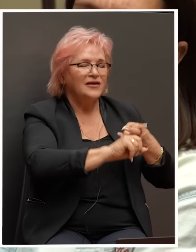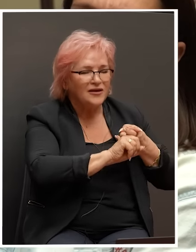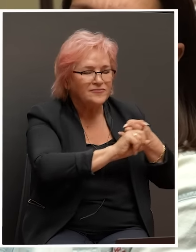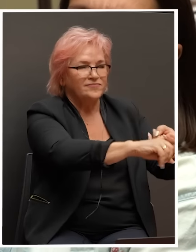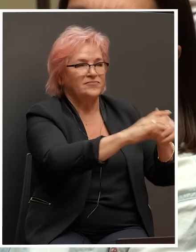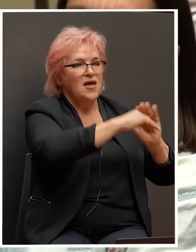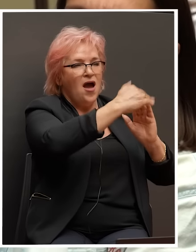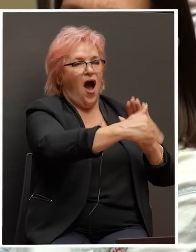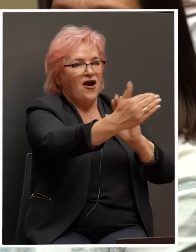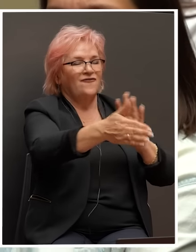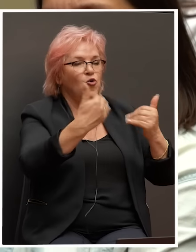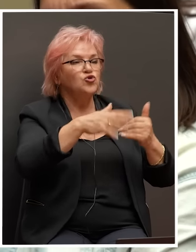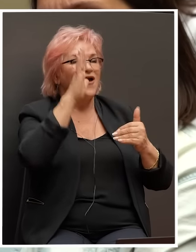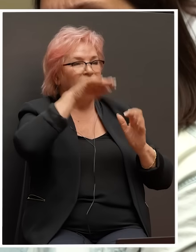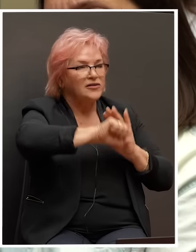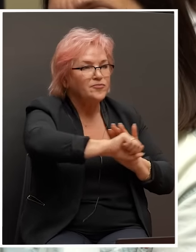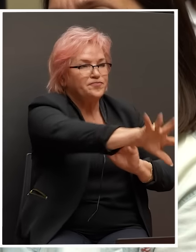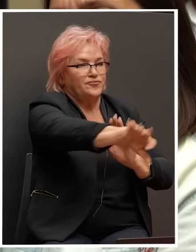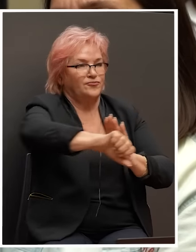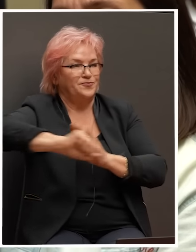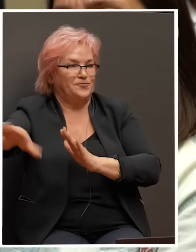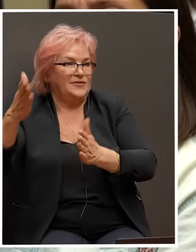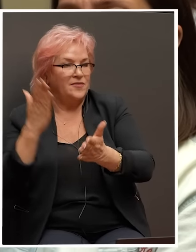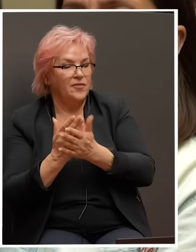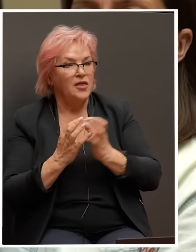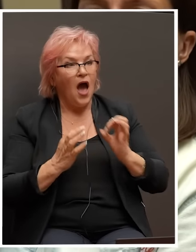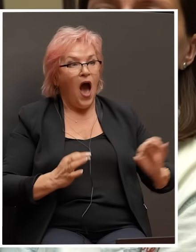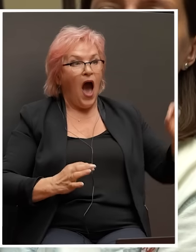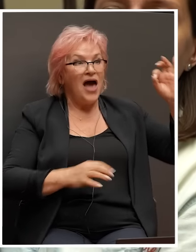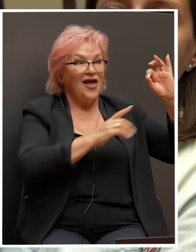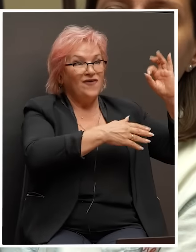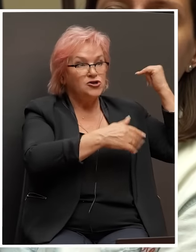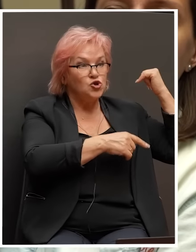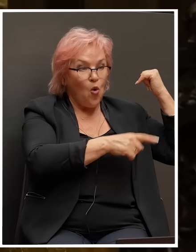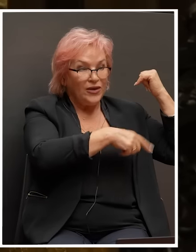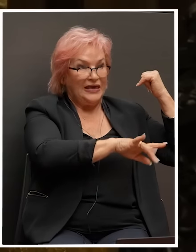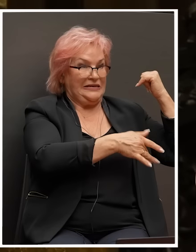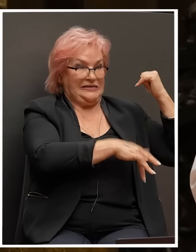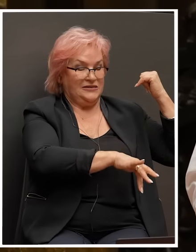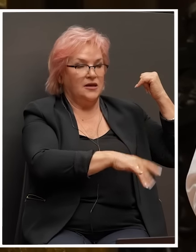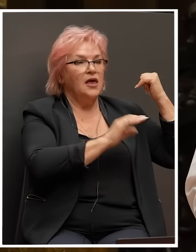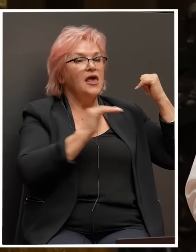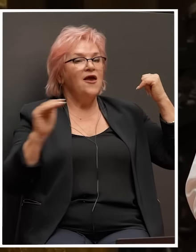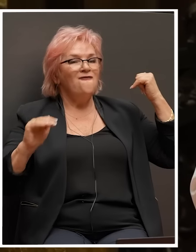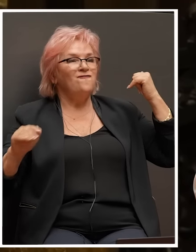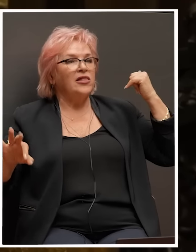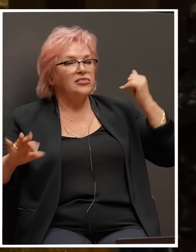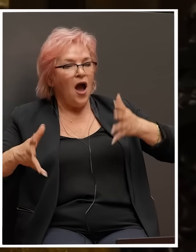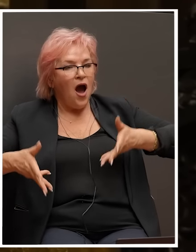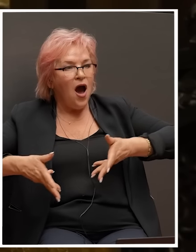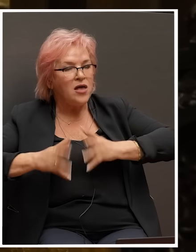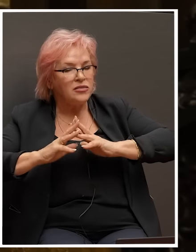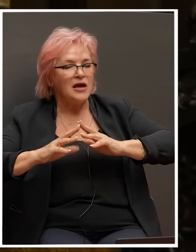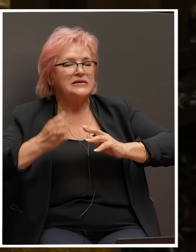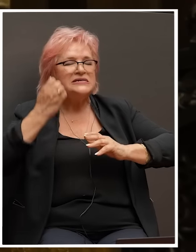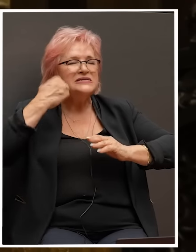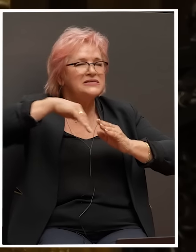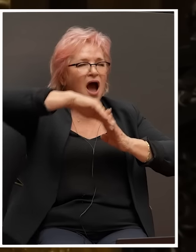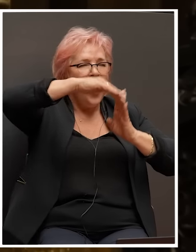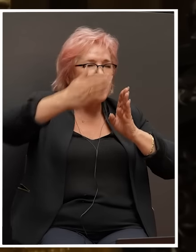то есть там уже вода какая-то имеется. А на востоке-то и тогда Фонтана восстанавливает старый античный